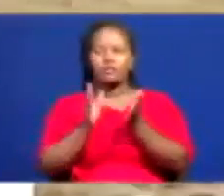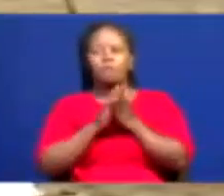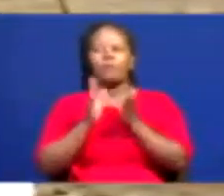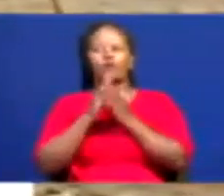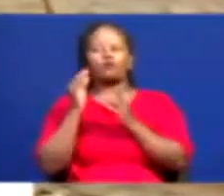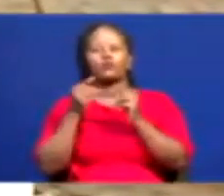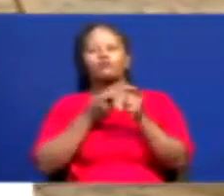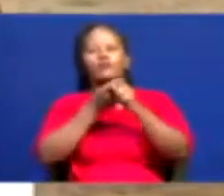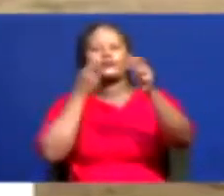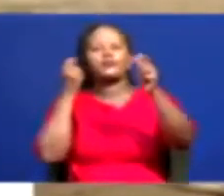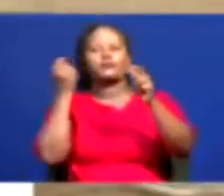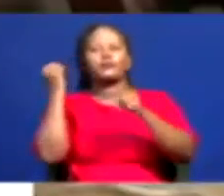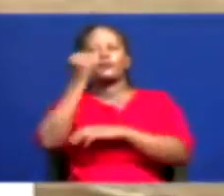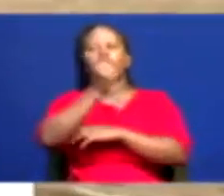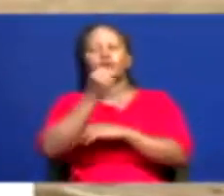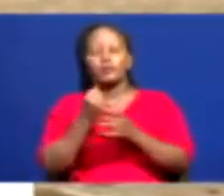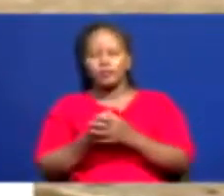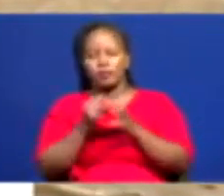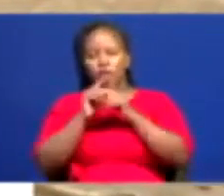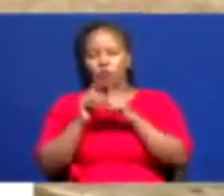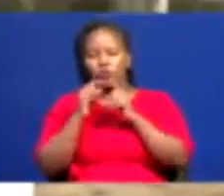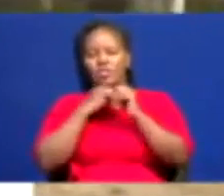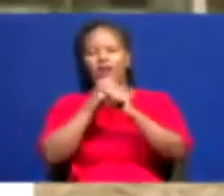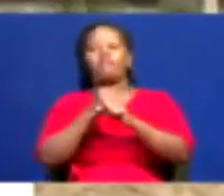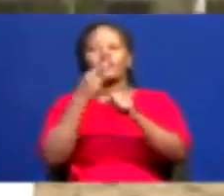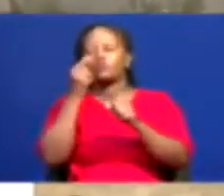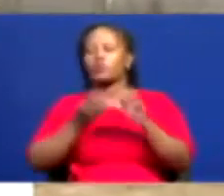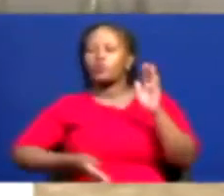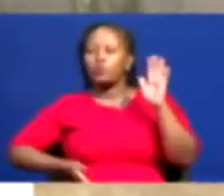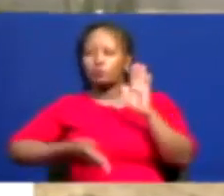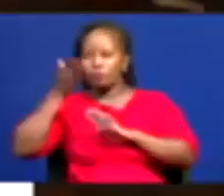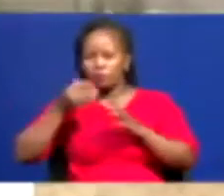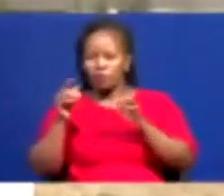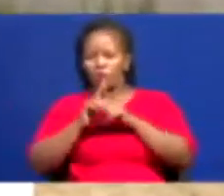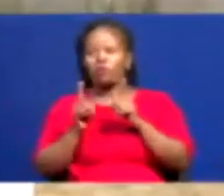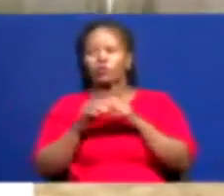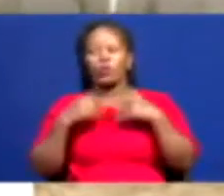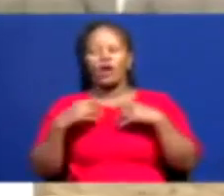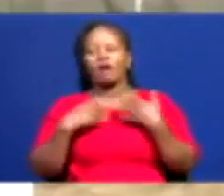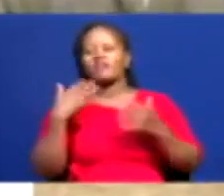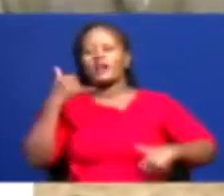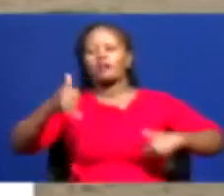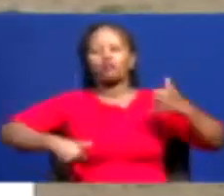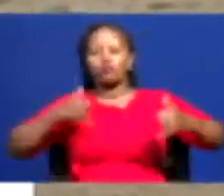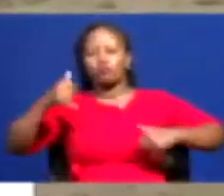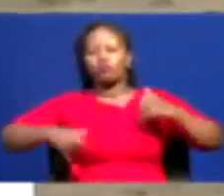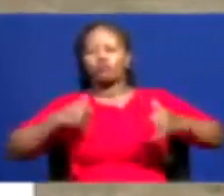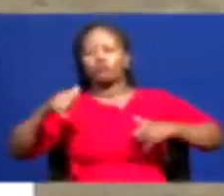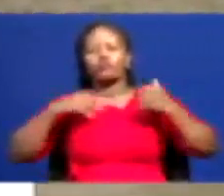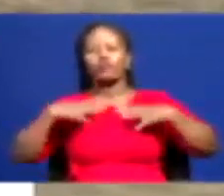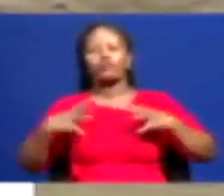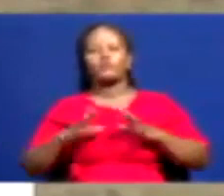mishale kutoka kwenye farasi anayeenda kwa kasi, na kuleta burudani kubwa kwa wenyeji na